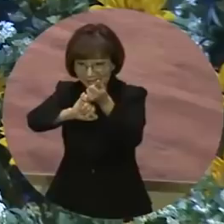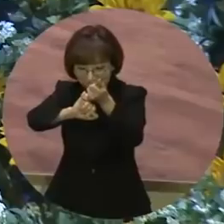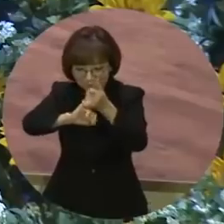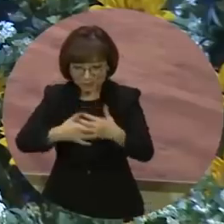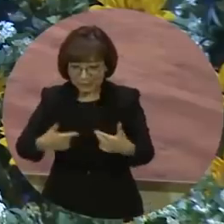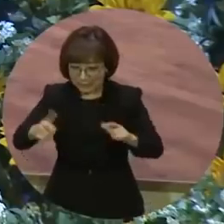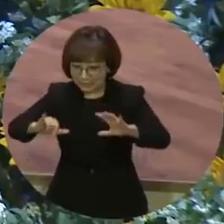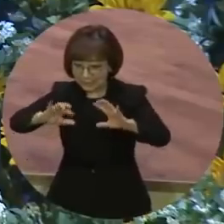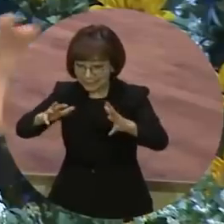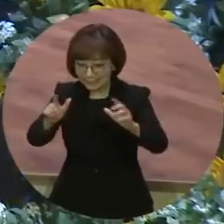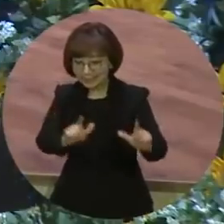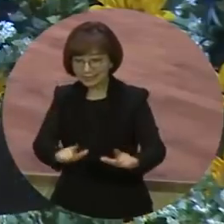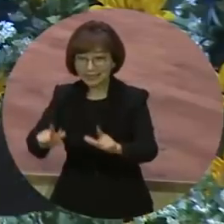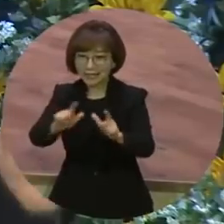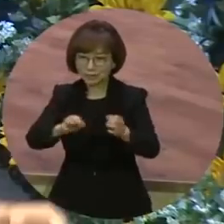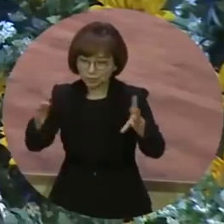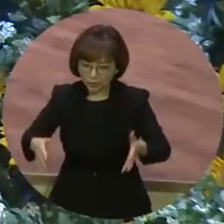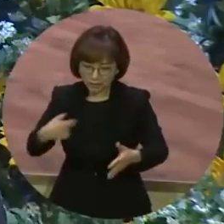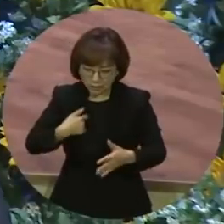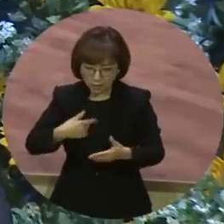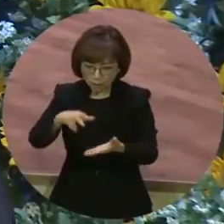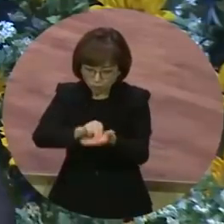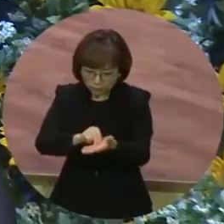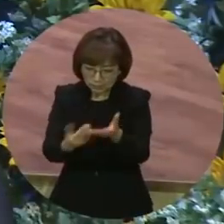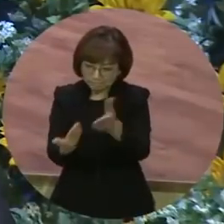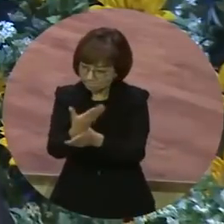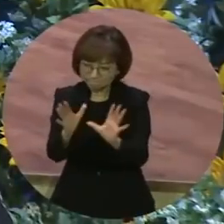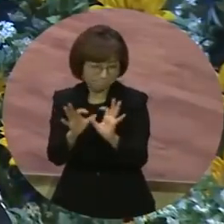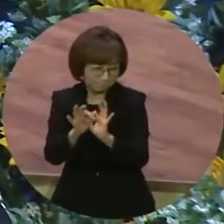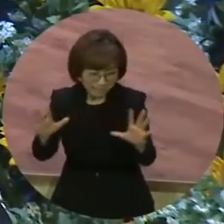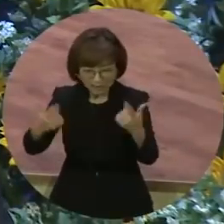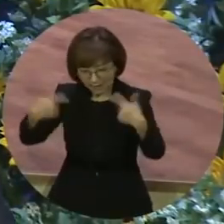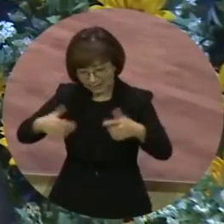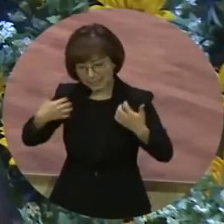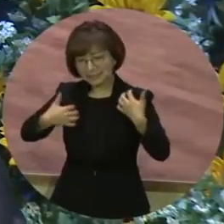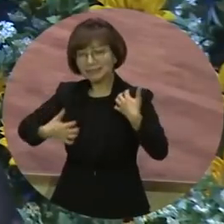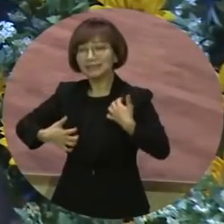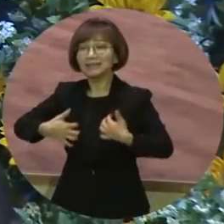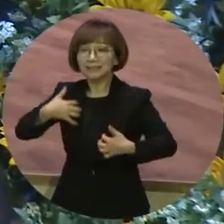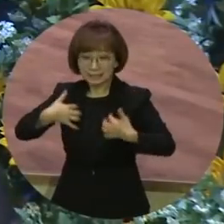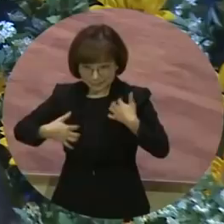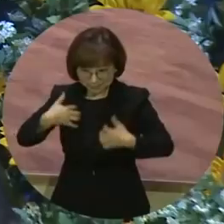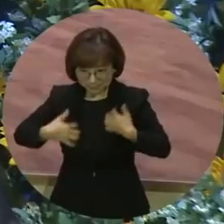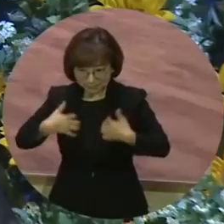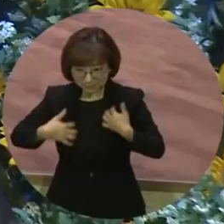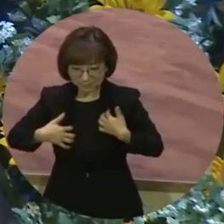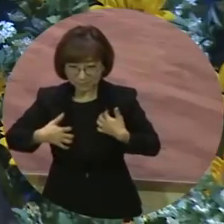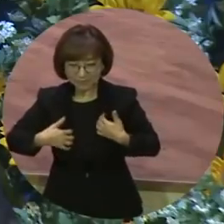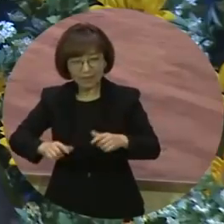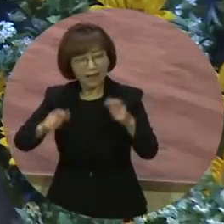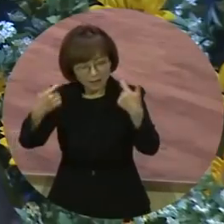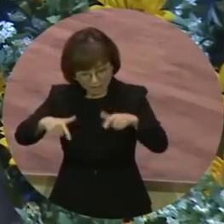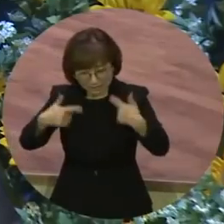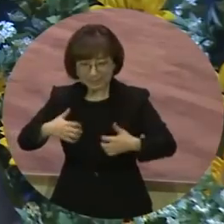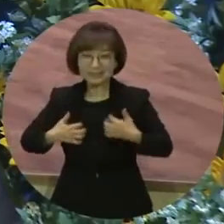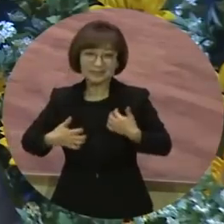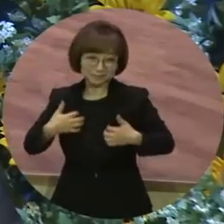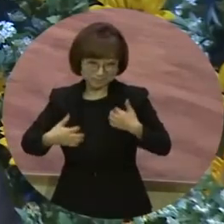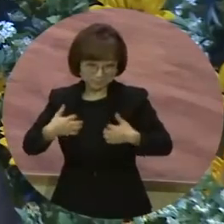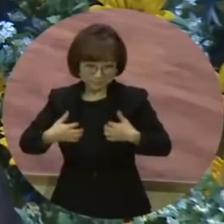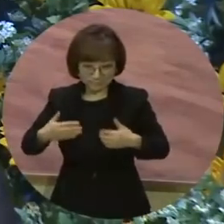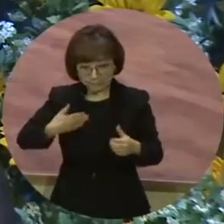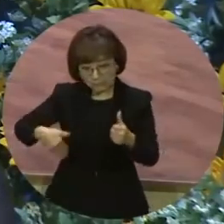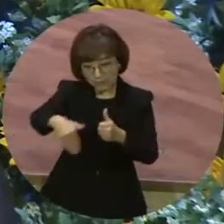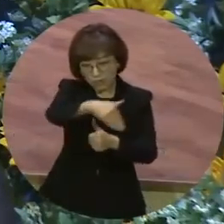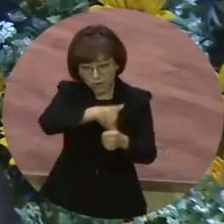이 땅에 살면서 환경 상관없이 바울처럼 항상 기뻐하라. 다시 말한다, 기뻐하라. 이